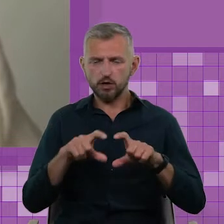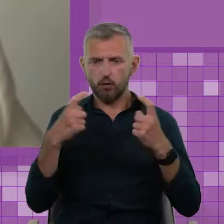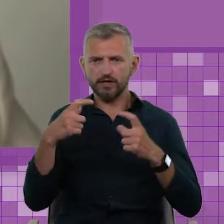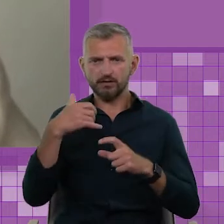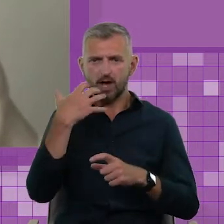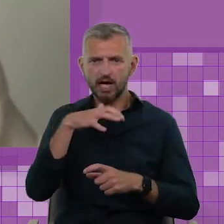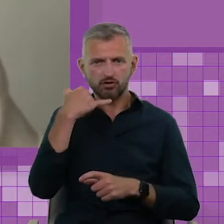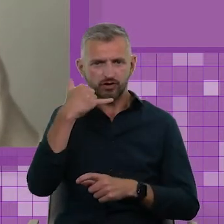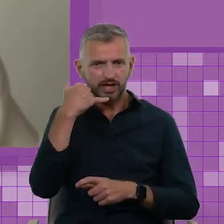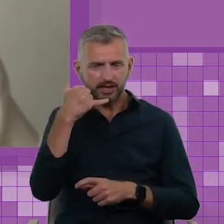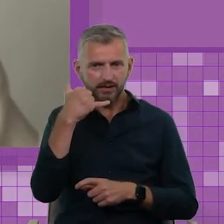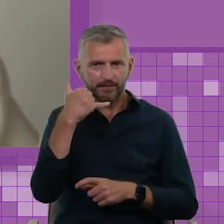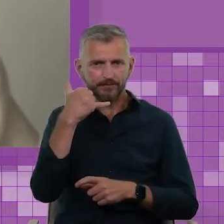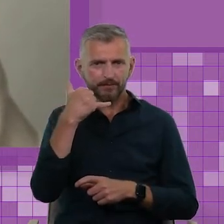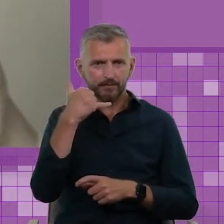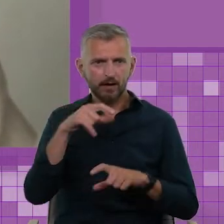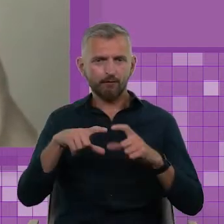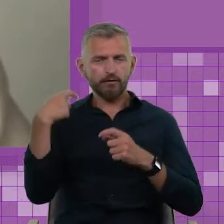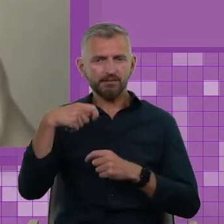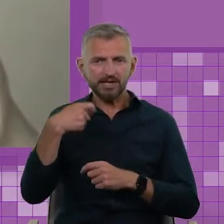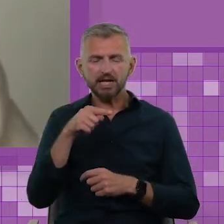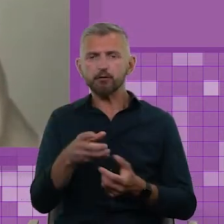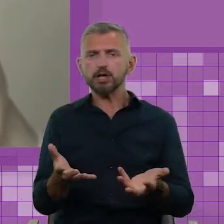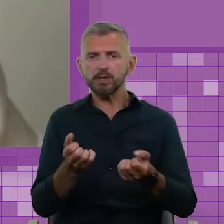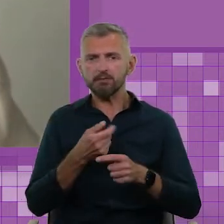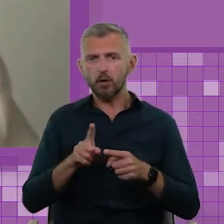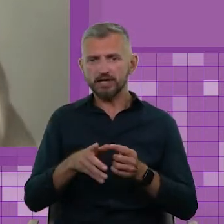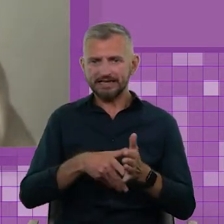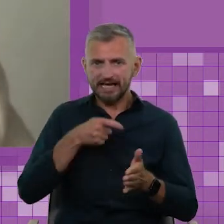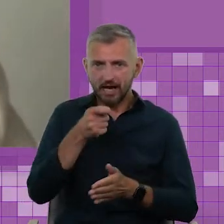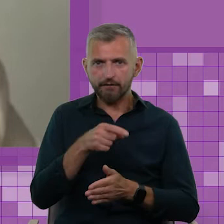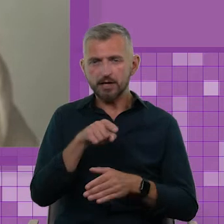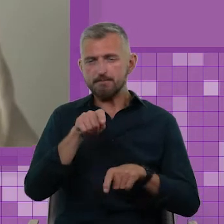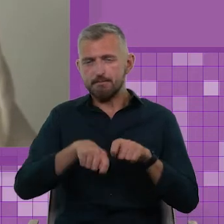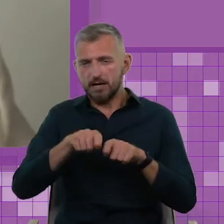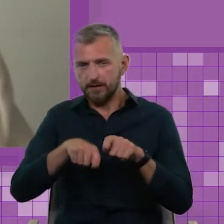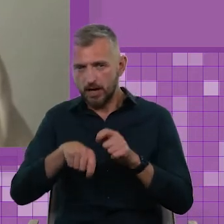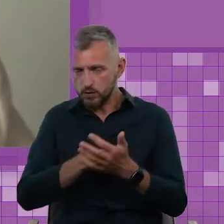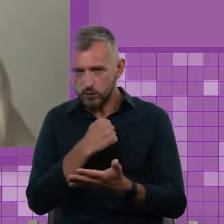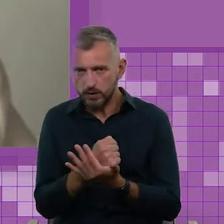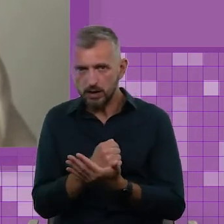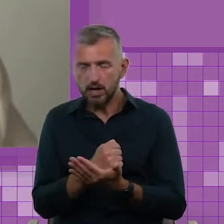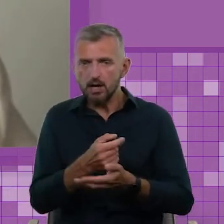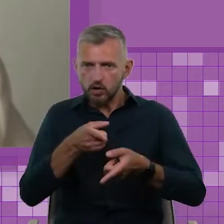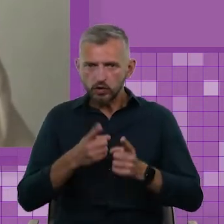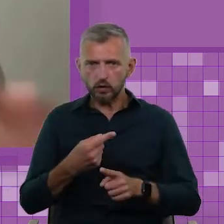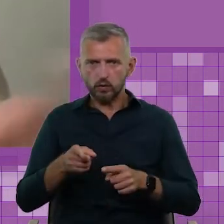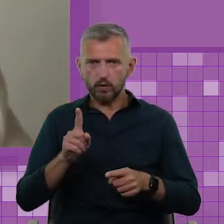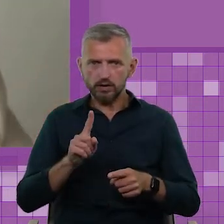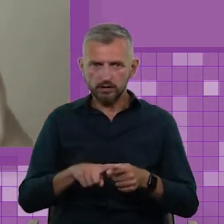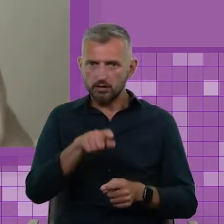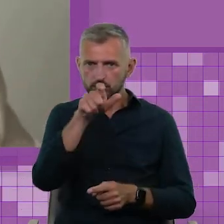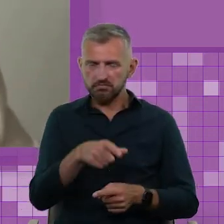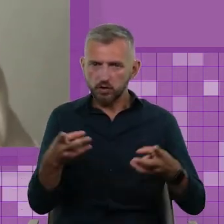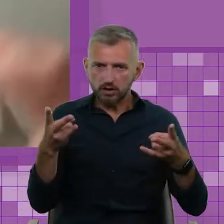гарячої лінії, на гарячій лінії офісу президента, вони приймають ці заявки, вони верифікують. Чи дійсно ця родина